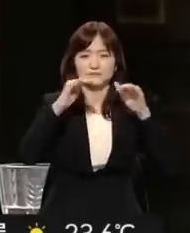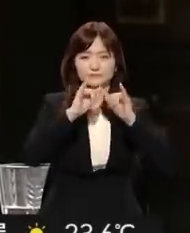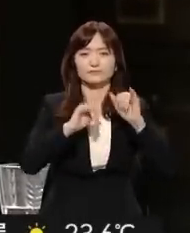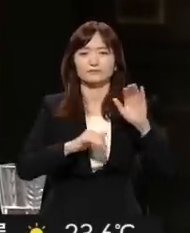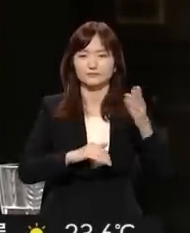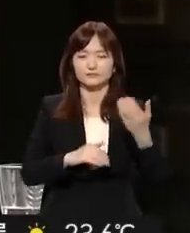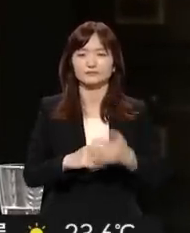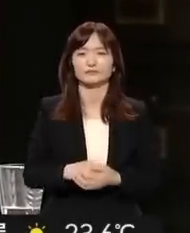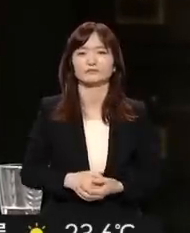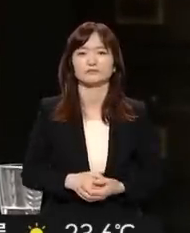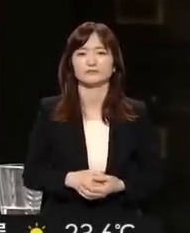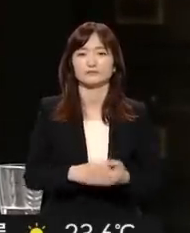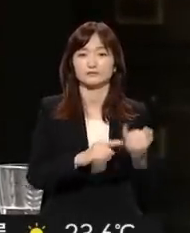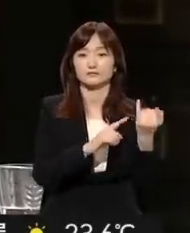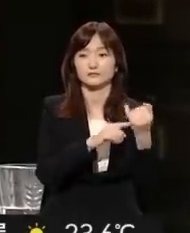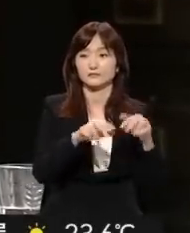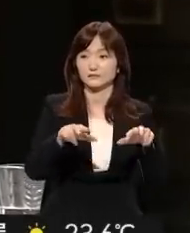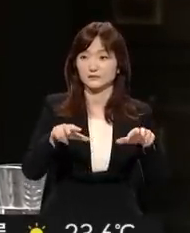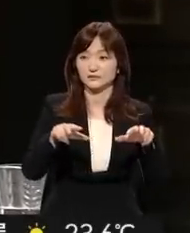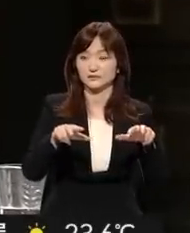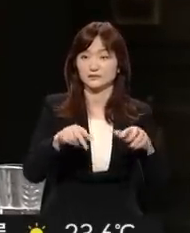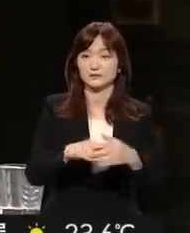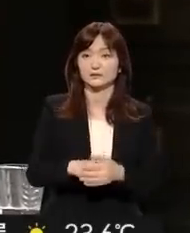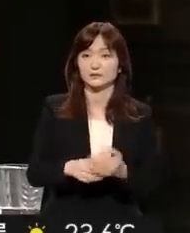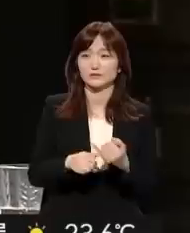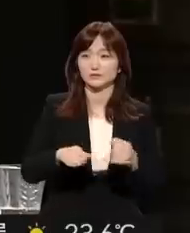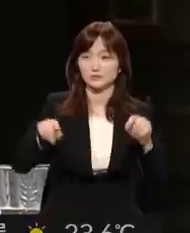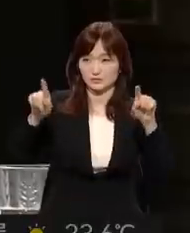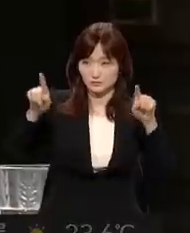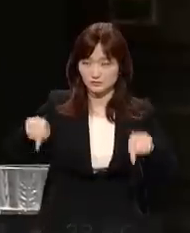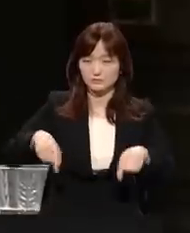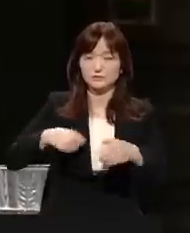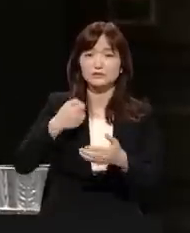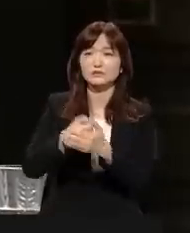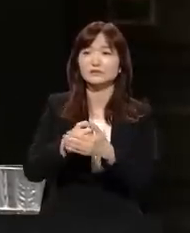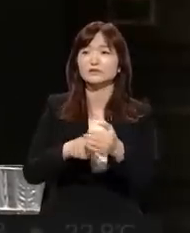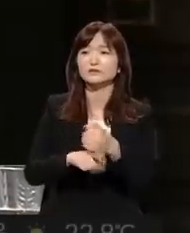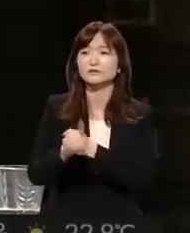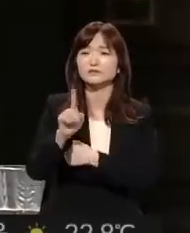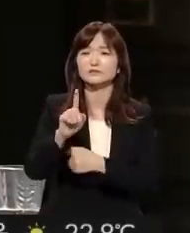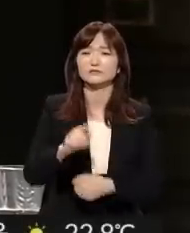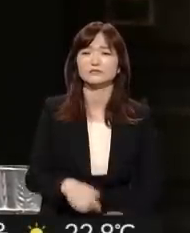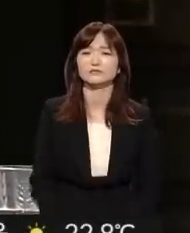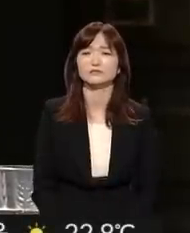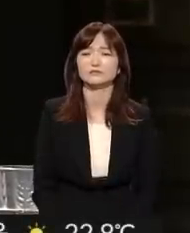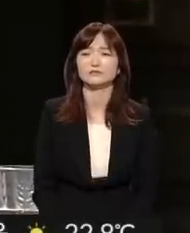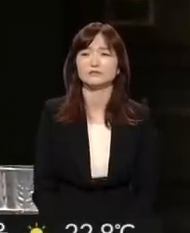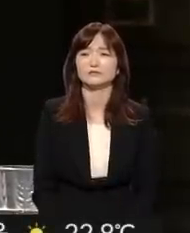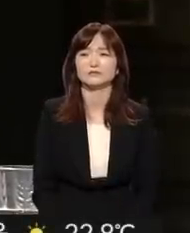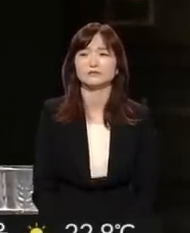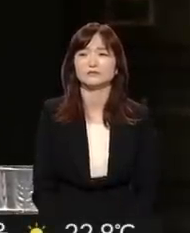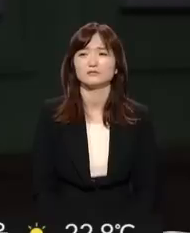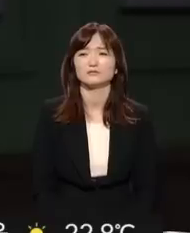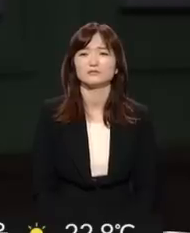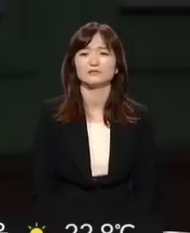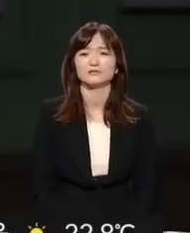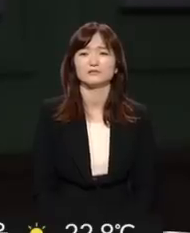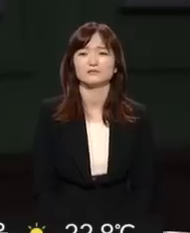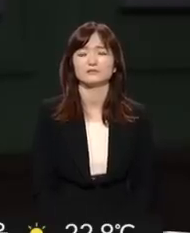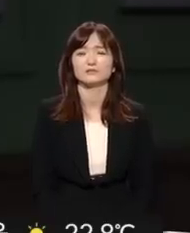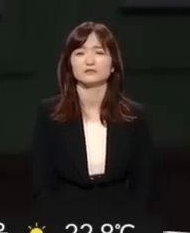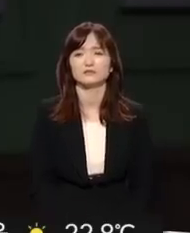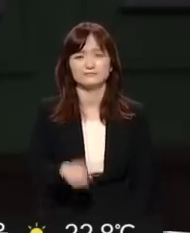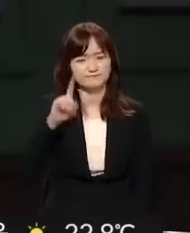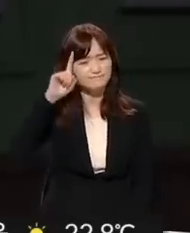사연자분이 이제 와서 임신을 결심하신 건가? 이혼을 결심한 건가? 예? 네, 이게 좀 이유가 있는데요. 이